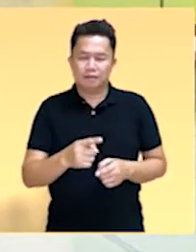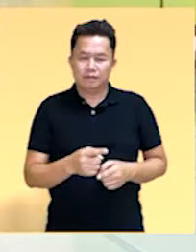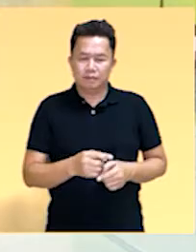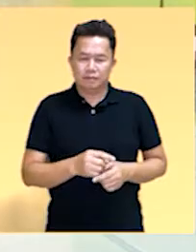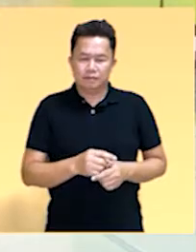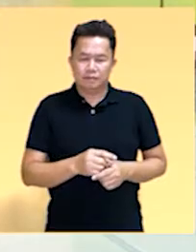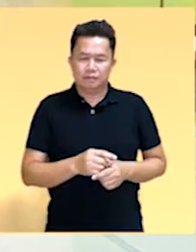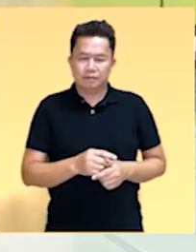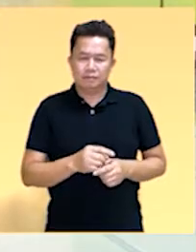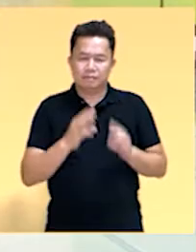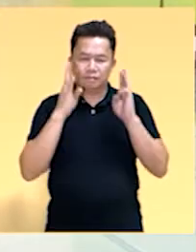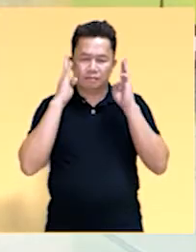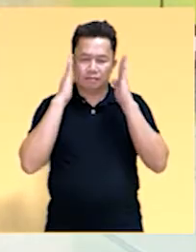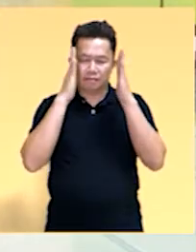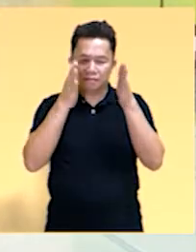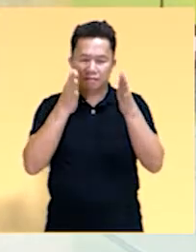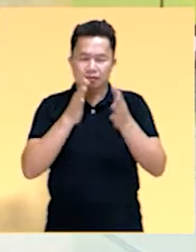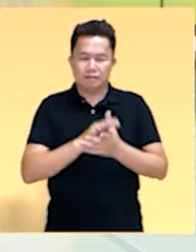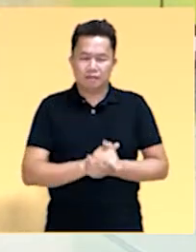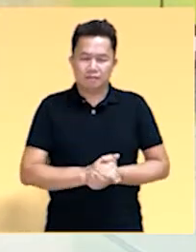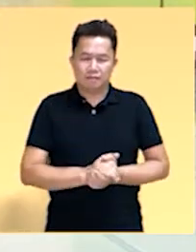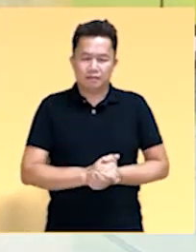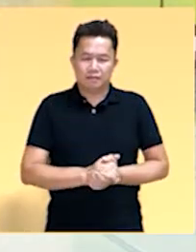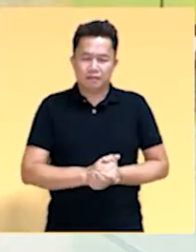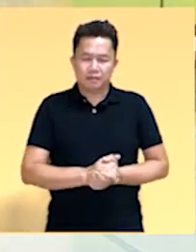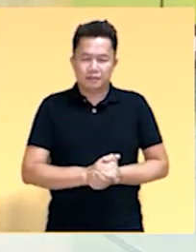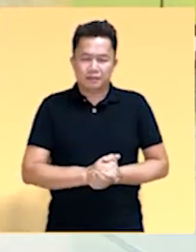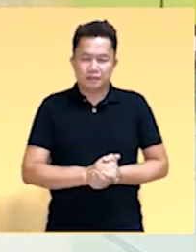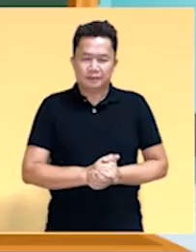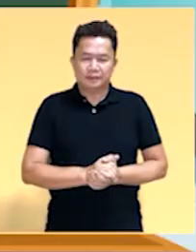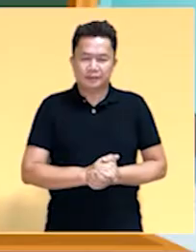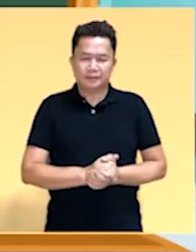Sige, basta makinig kang mabuti ha.